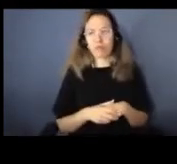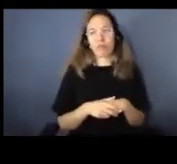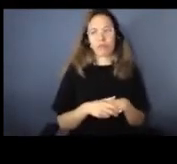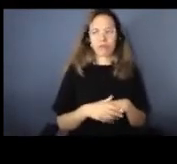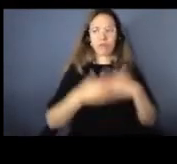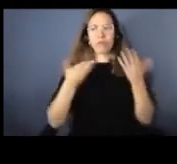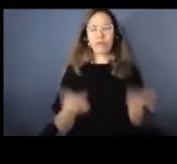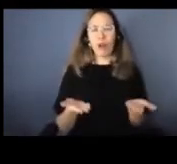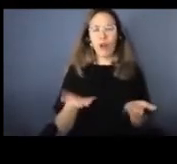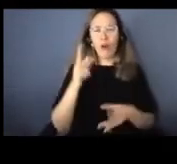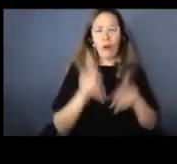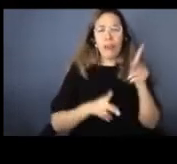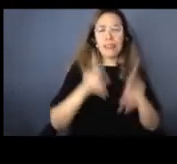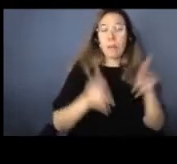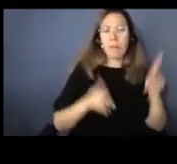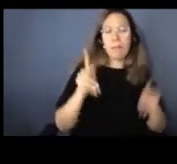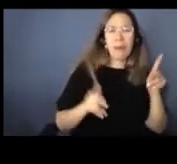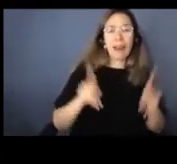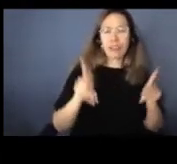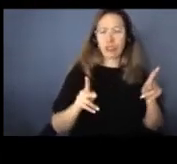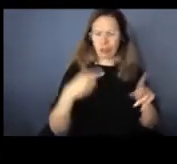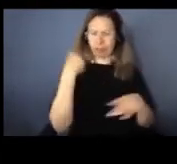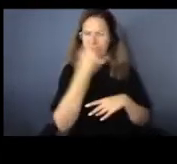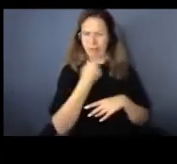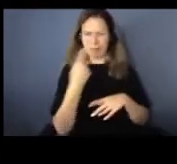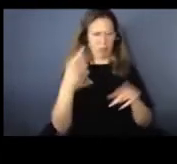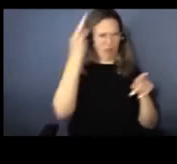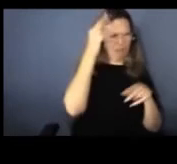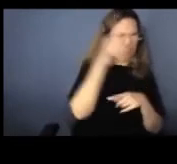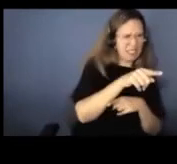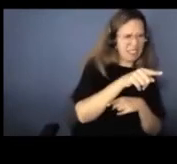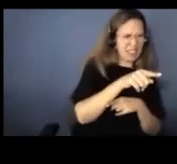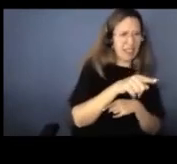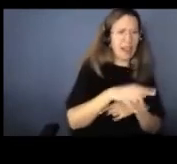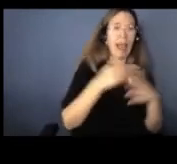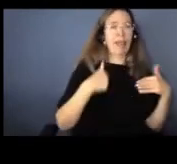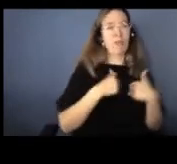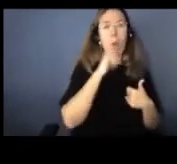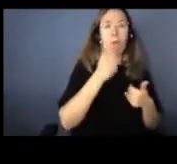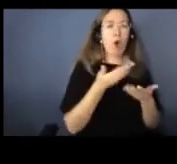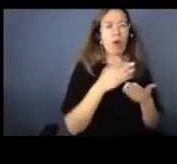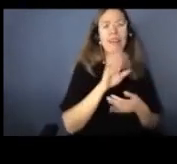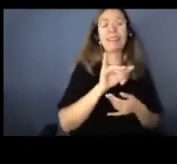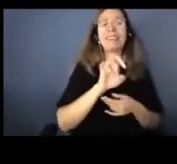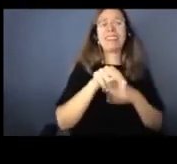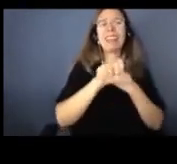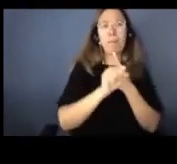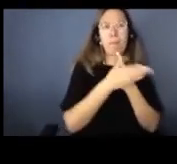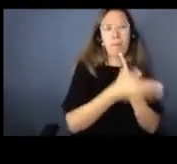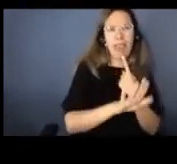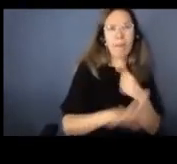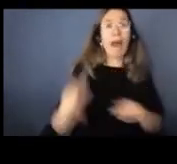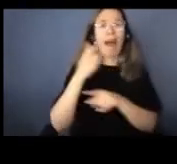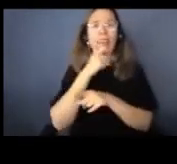voient une sorte de paradoxe dans la version française, où on dit « bon, les animaux ne sont pas des biens, mais le droit des biens s'applique à